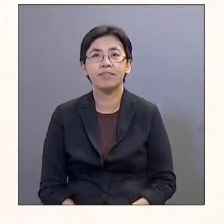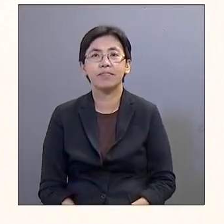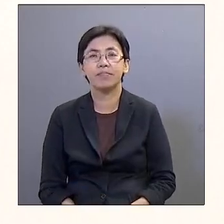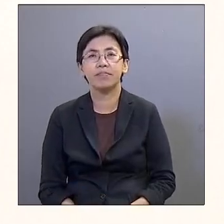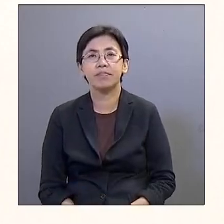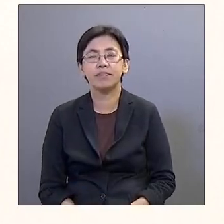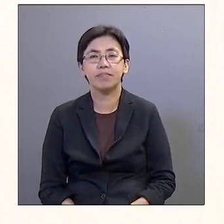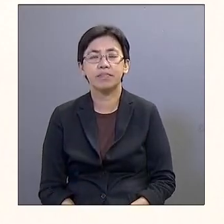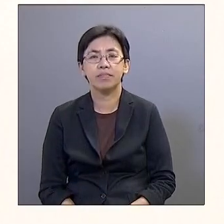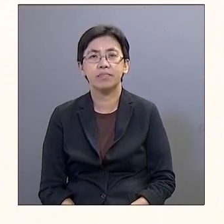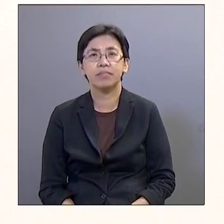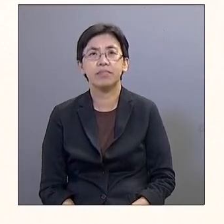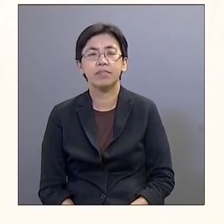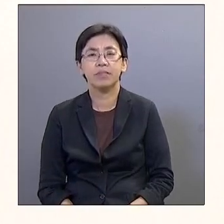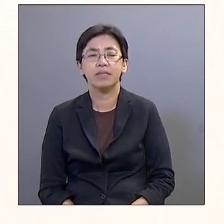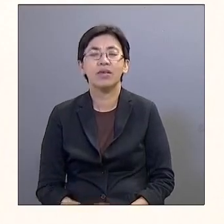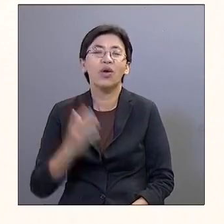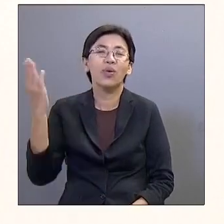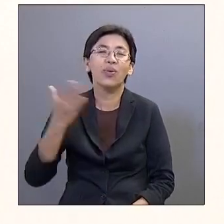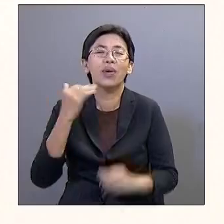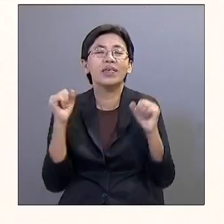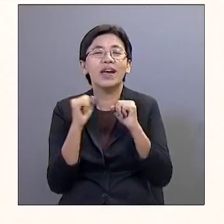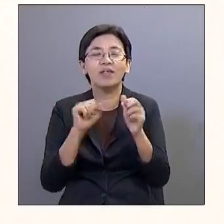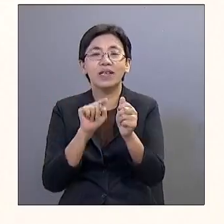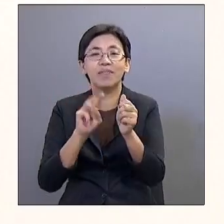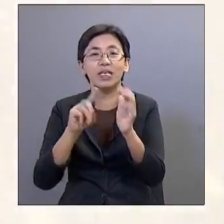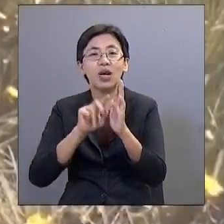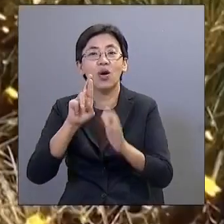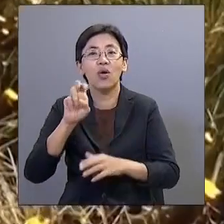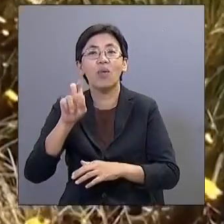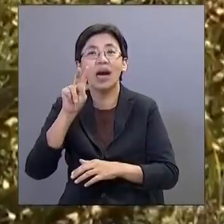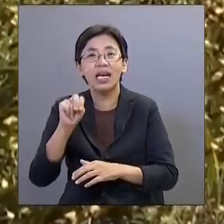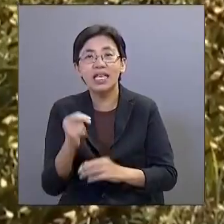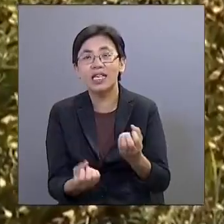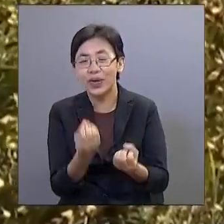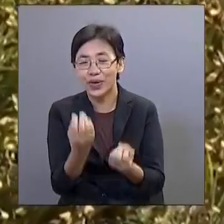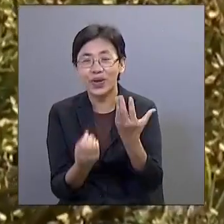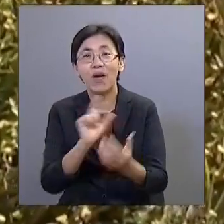องทิพวรรณบานรับลมหนาวกันที่วารินชำราบกันหน่อยครับมาดูความสวยงามนี้กันครับ